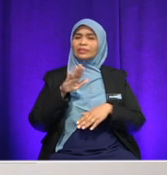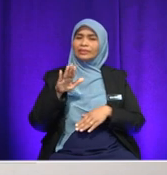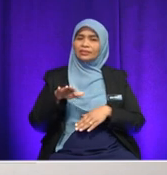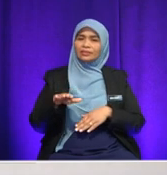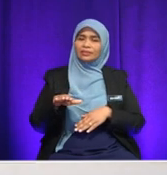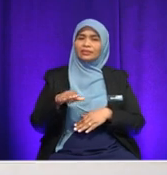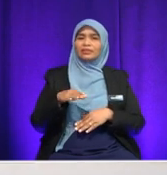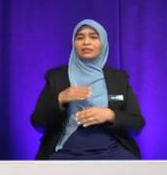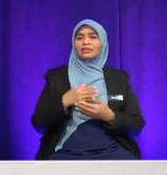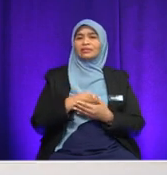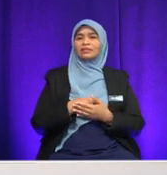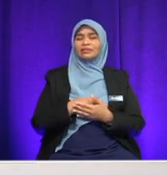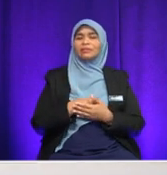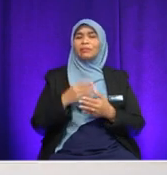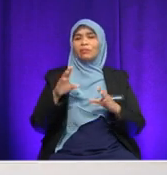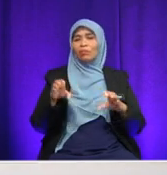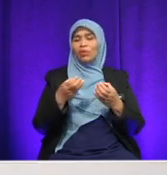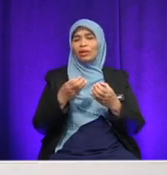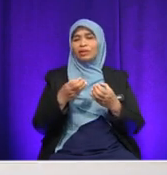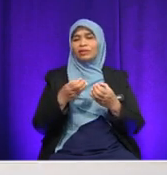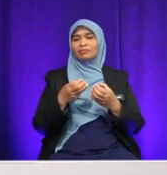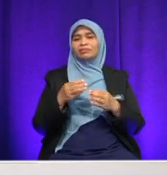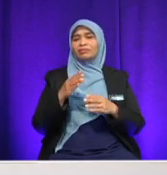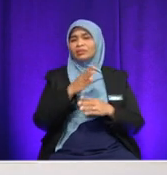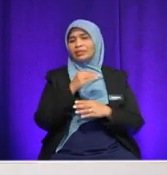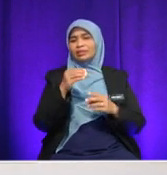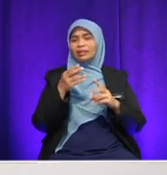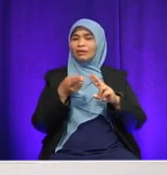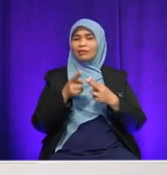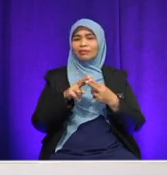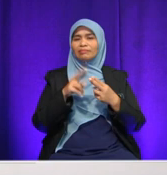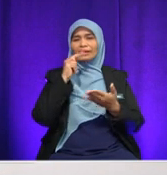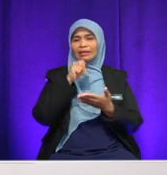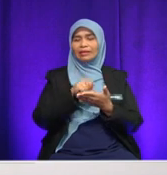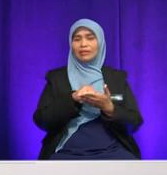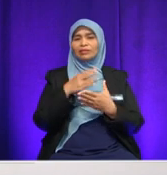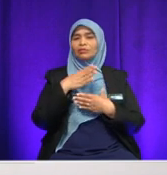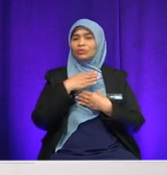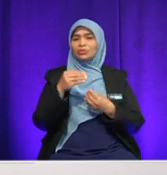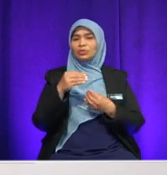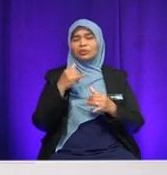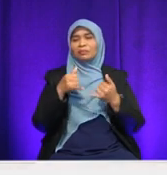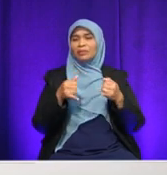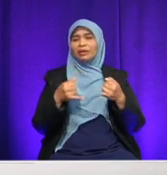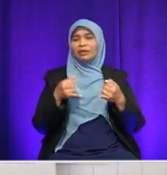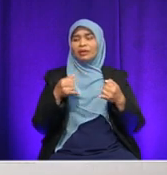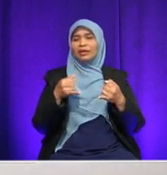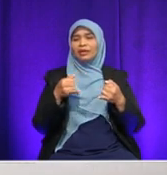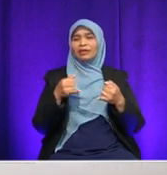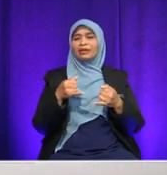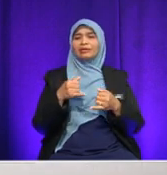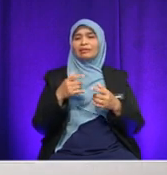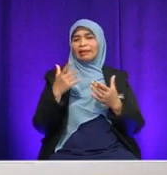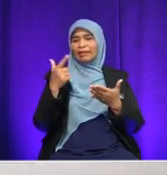melakukan dia dia rakan-rakannya nakal, suka dan suka menjolok mata.